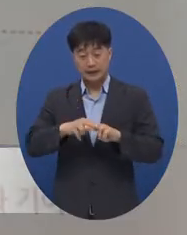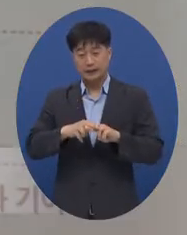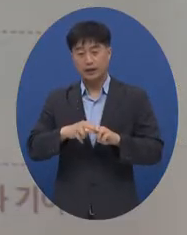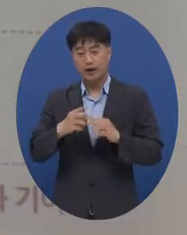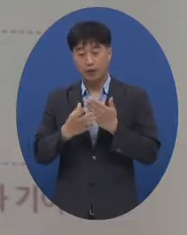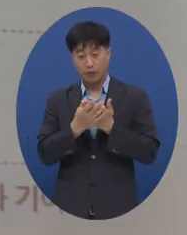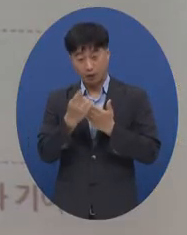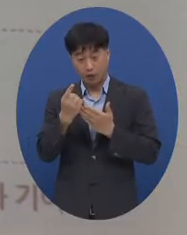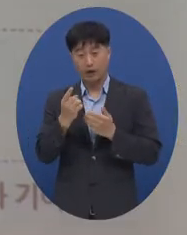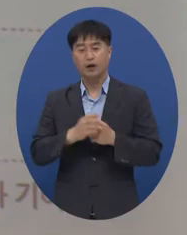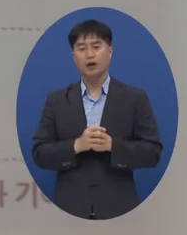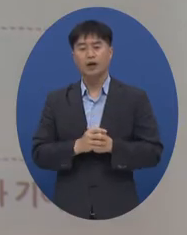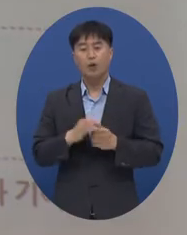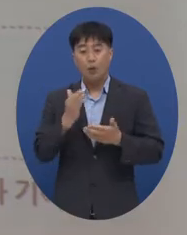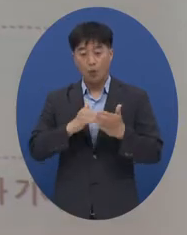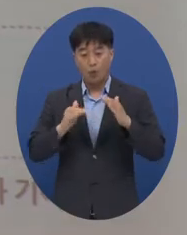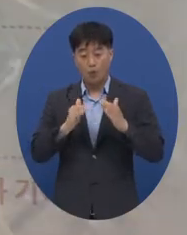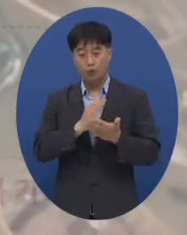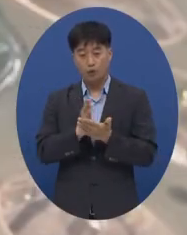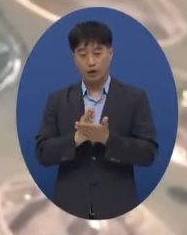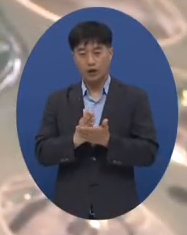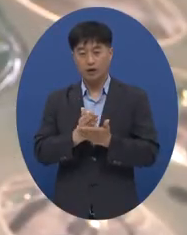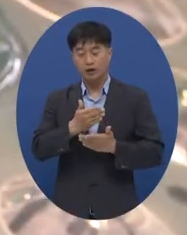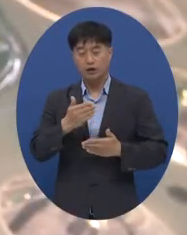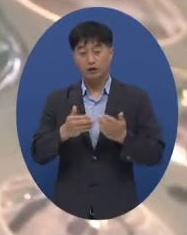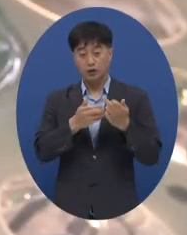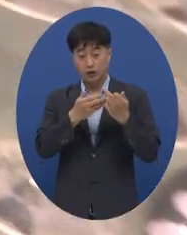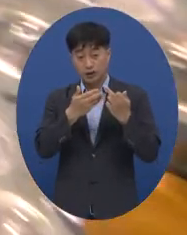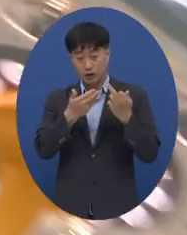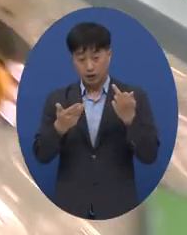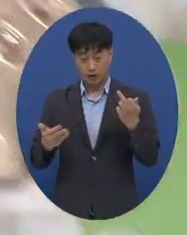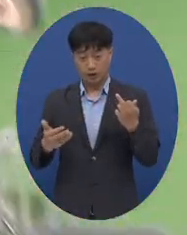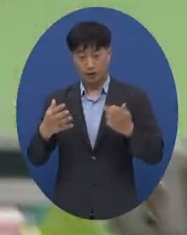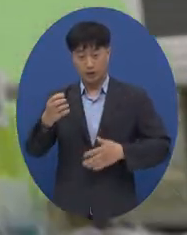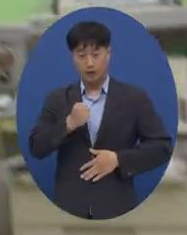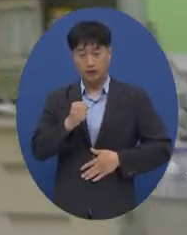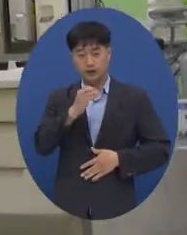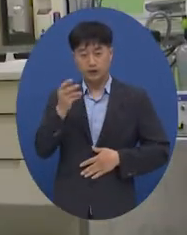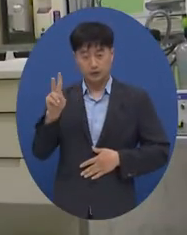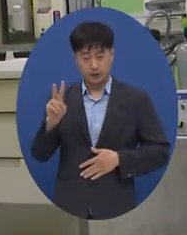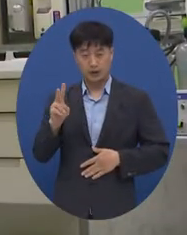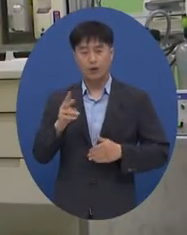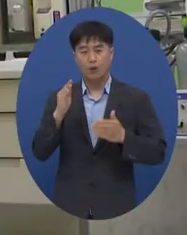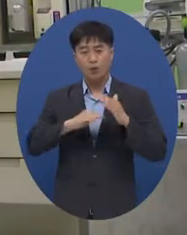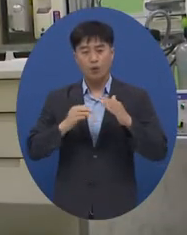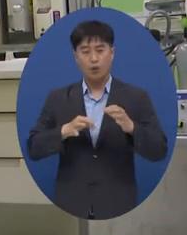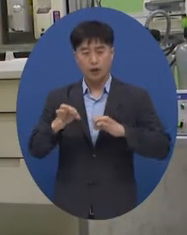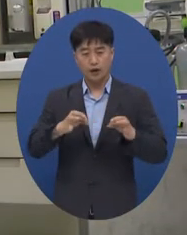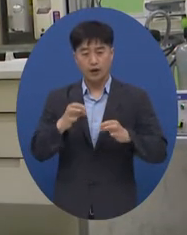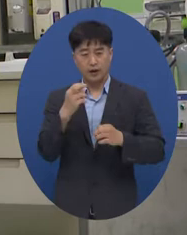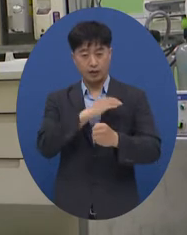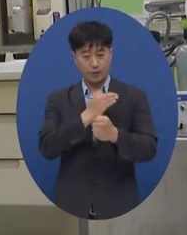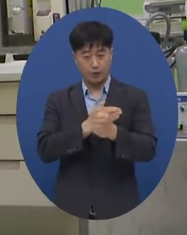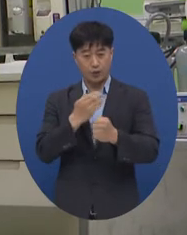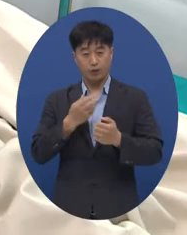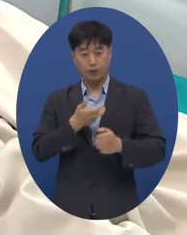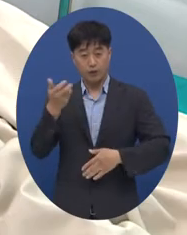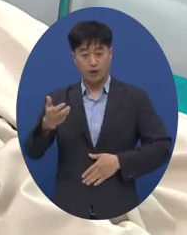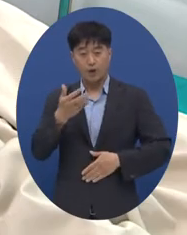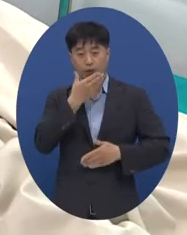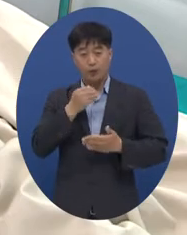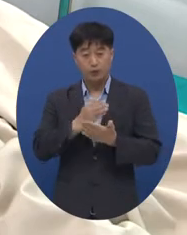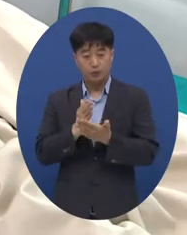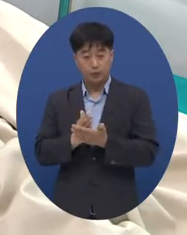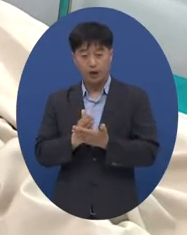분야. 공정 분야에는 청정계곡 도민 환원과 수술시 CCTV, 공정거래 감독 권한 이양, 복지